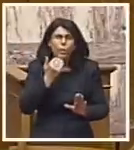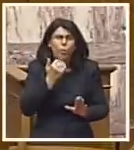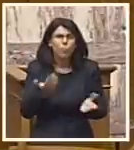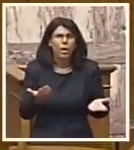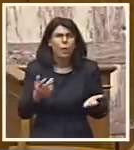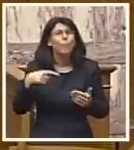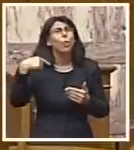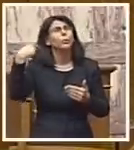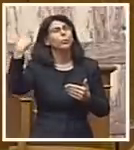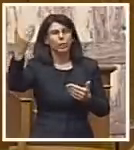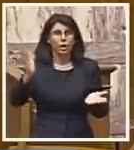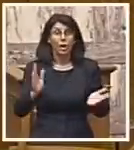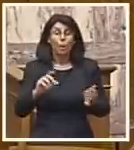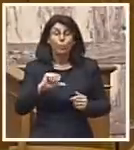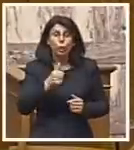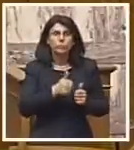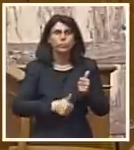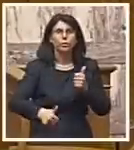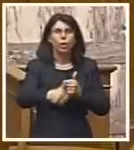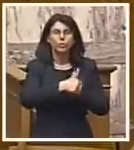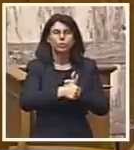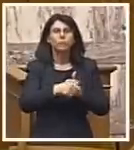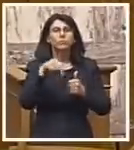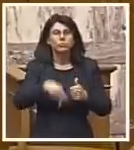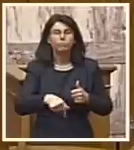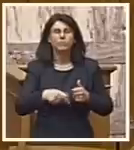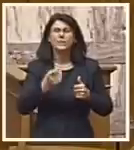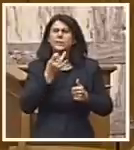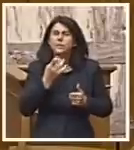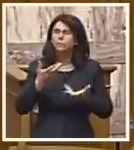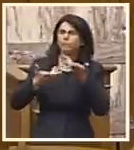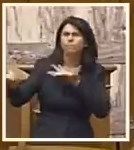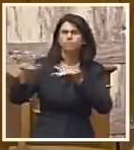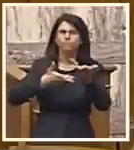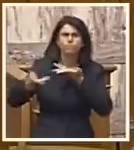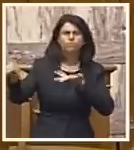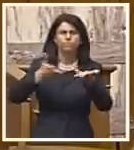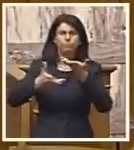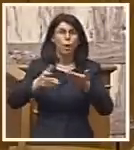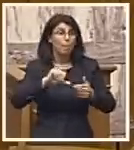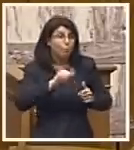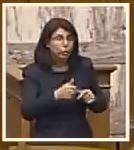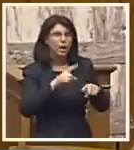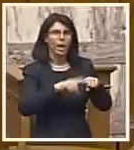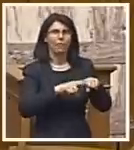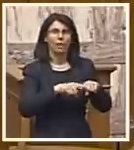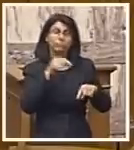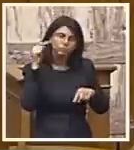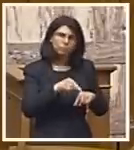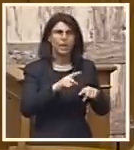Πρώτη προτεραιότητα είναι η διαπραγμάτευση, η σκληρή για την Ελλάδα. Είναι πρώτη η Ελλάδα στις